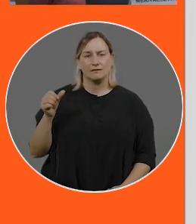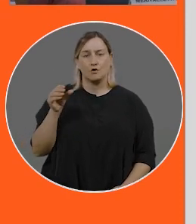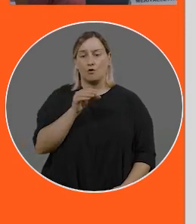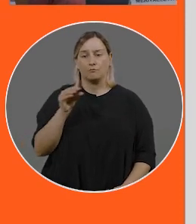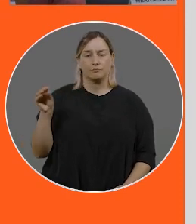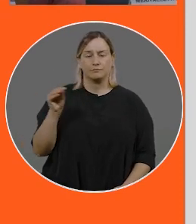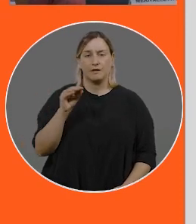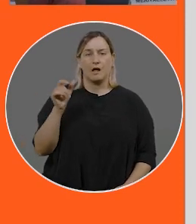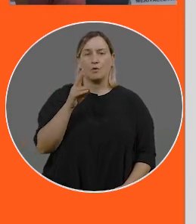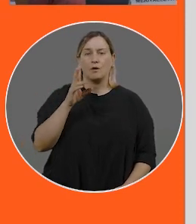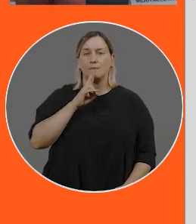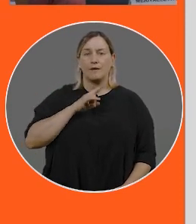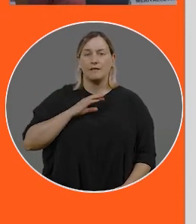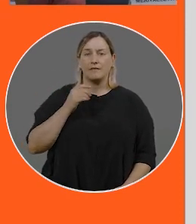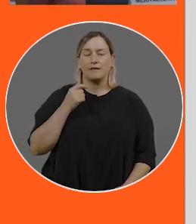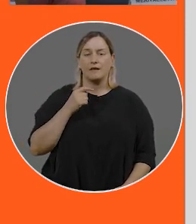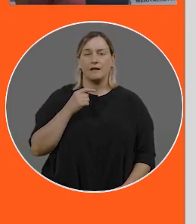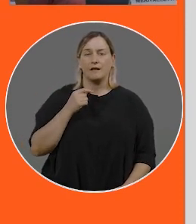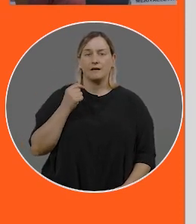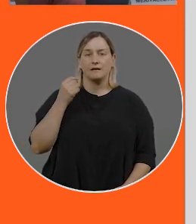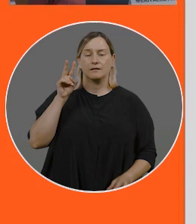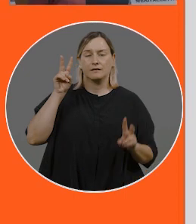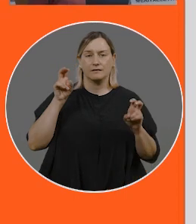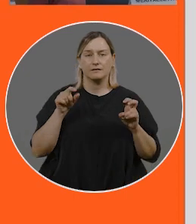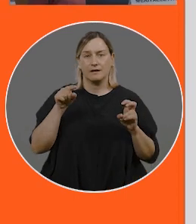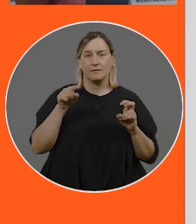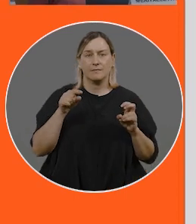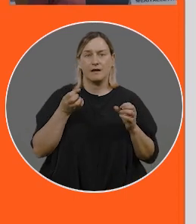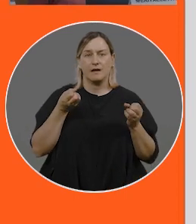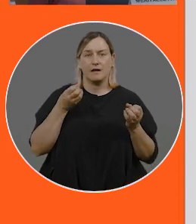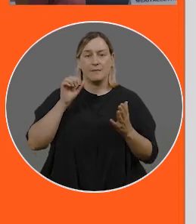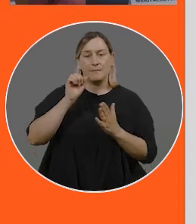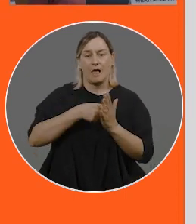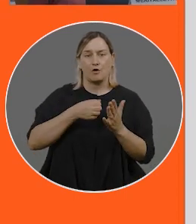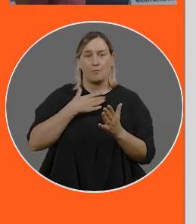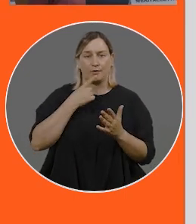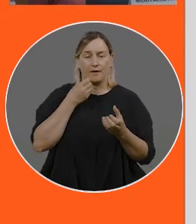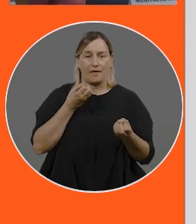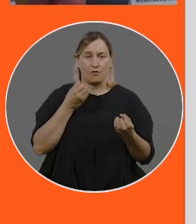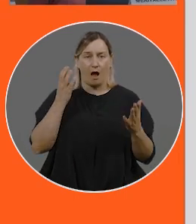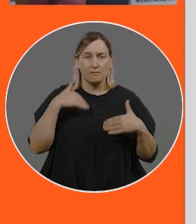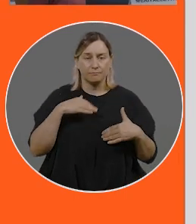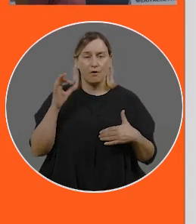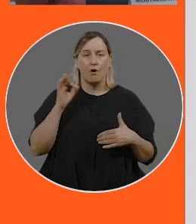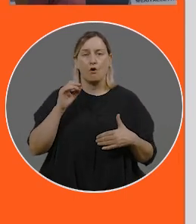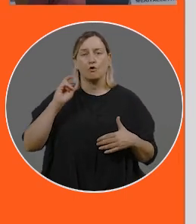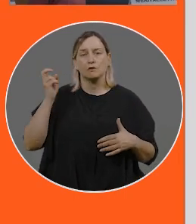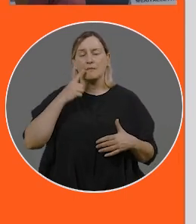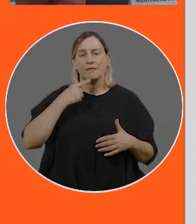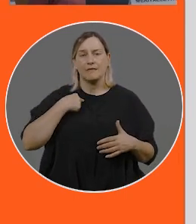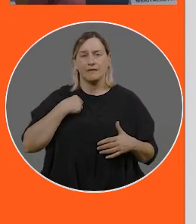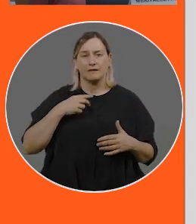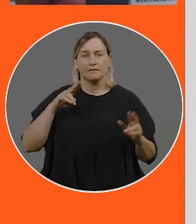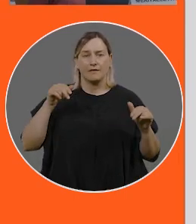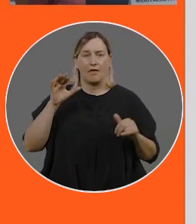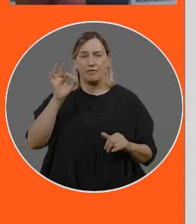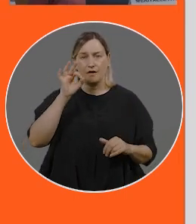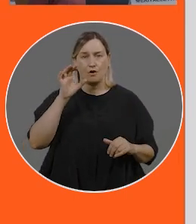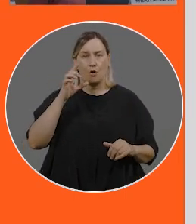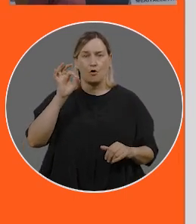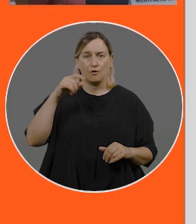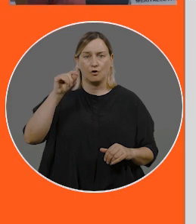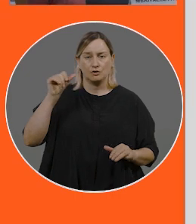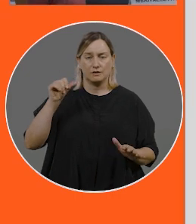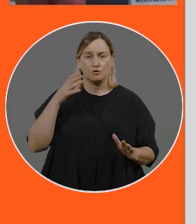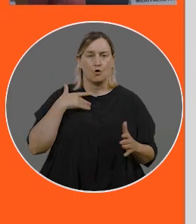algunes em diu en blanc perquè no hi ha una dada o perquè no hi ha de ser, i en altres doncs em diu, no sé, 0,6, el que